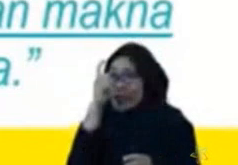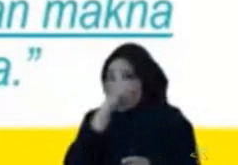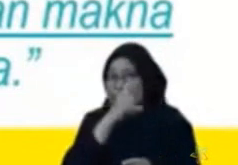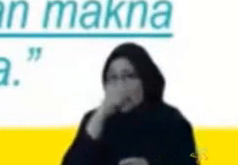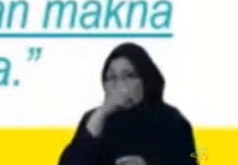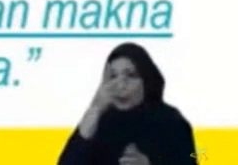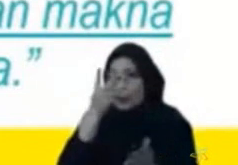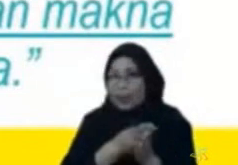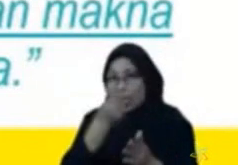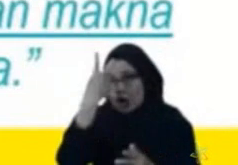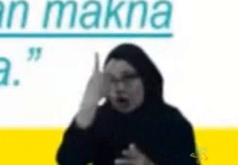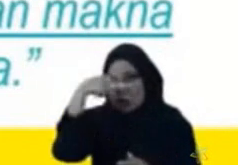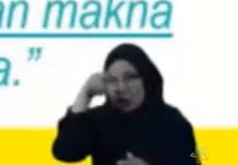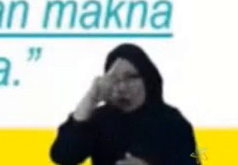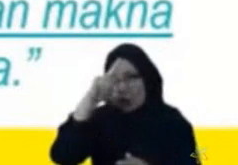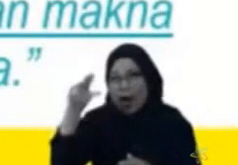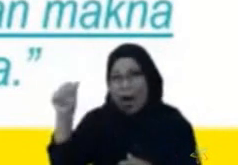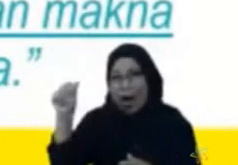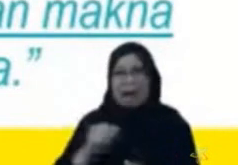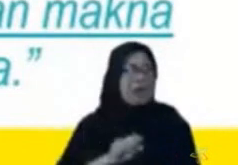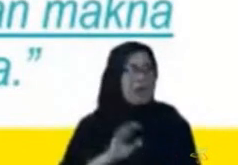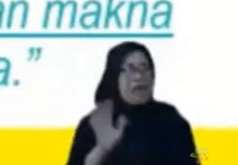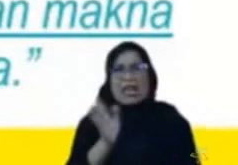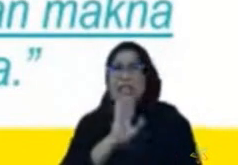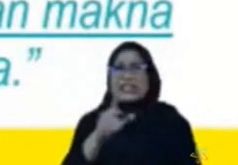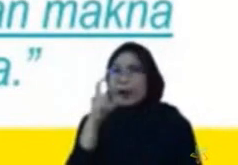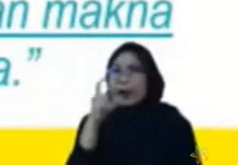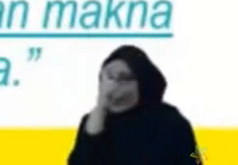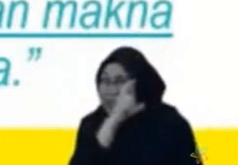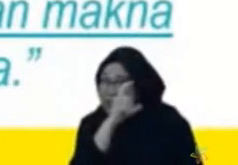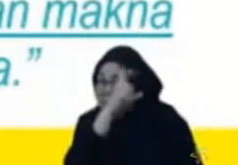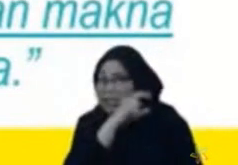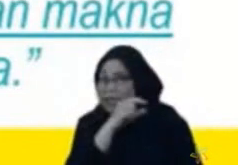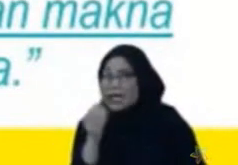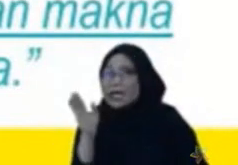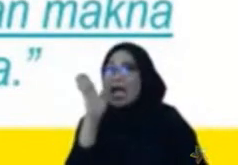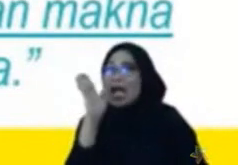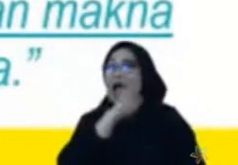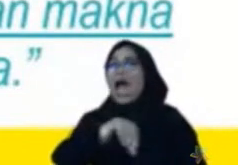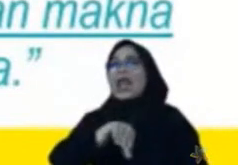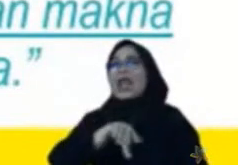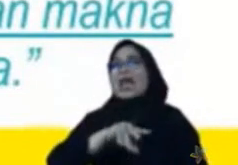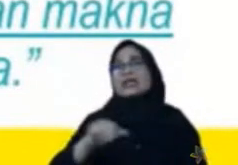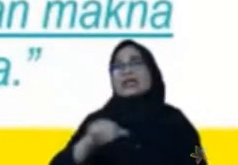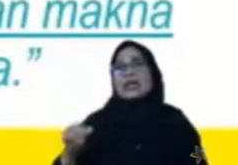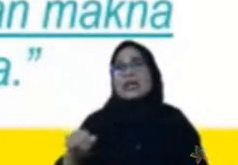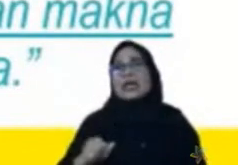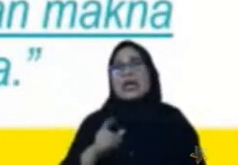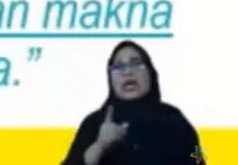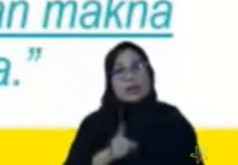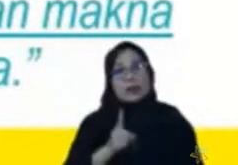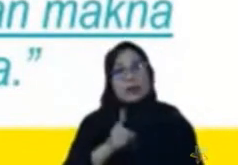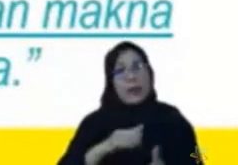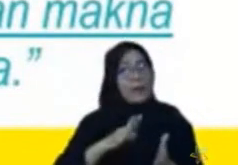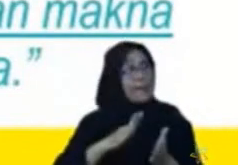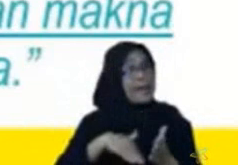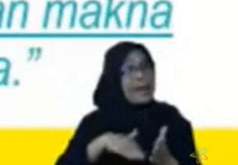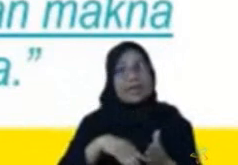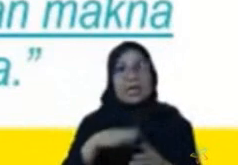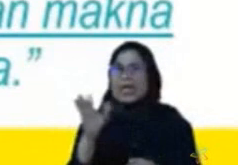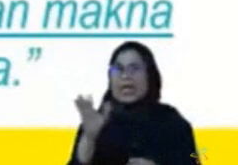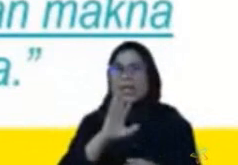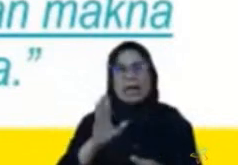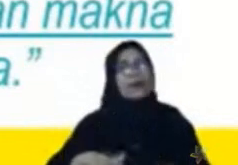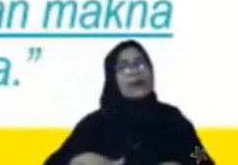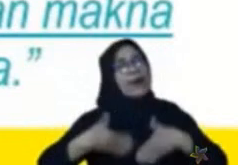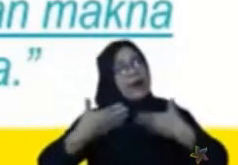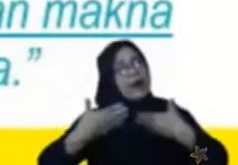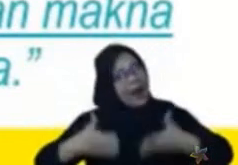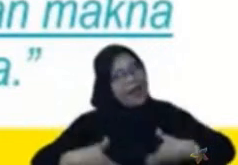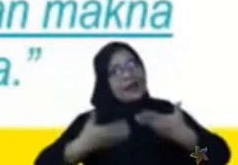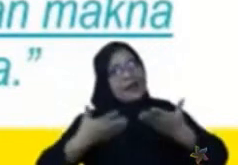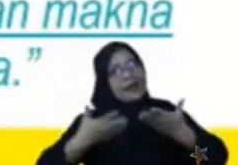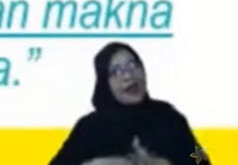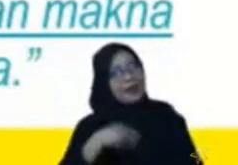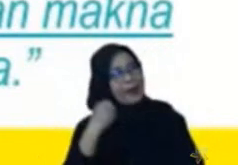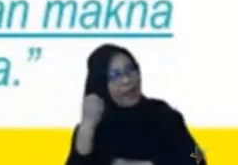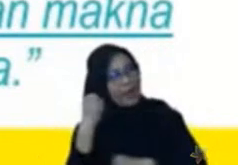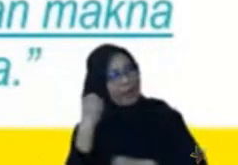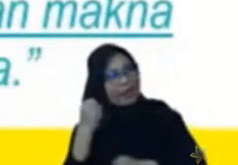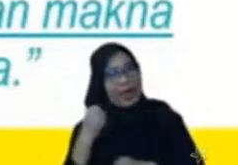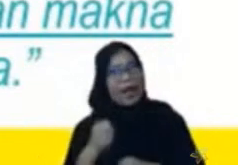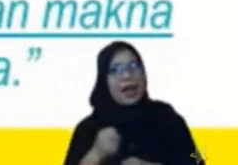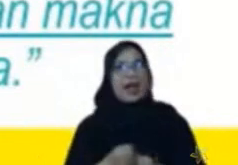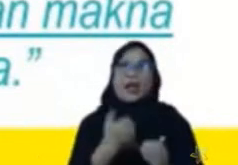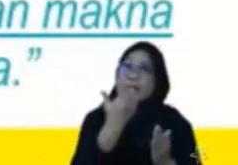bukan mencari alasan. Karena sebab pada prinsipnya itu, belajar tidak cukup hanya menggairahkan, menantang, dinamis,